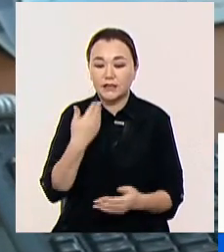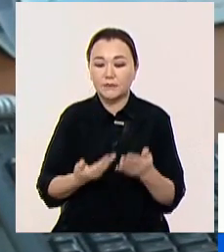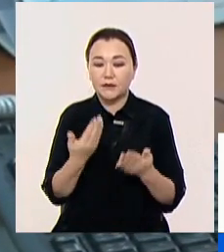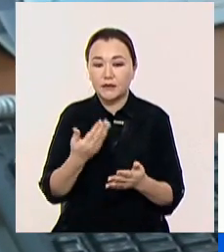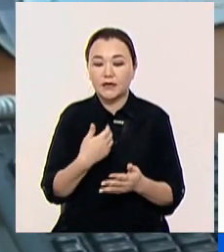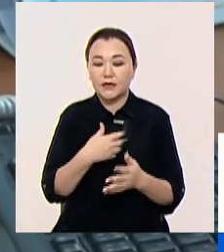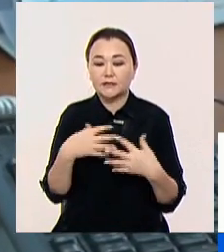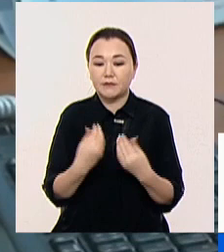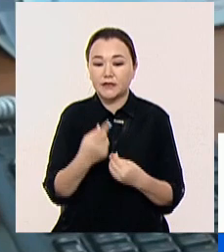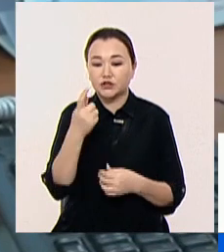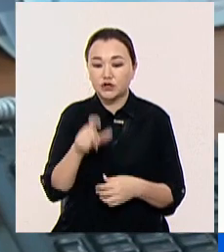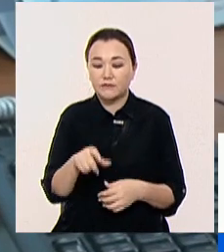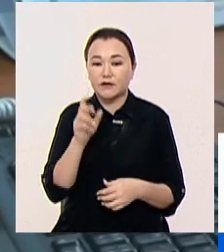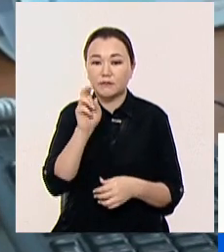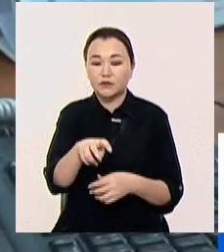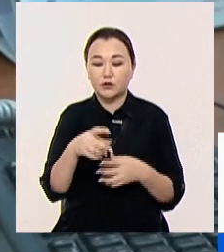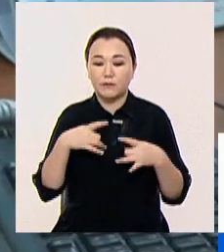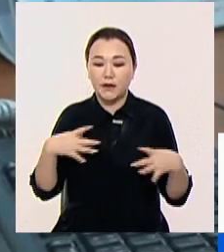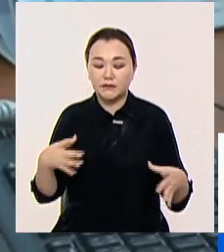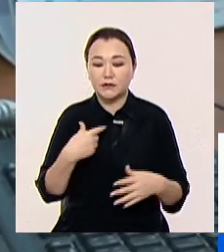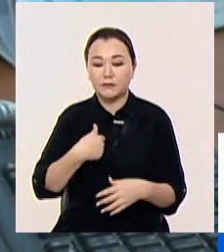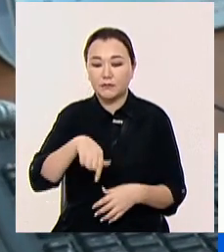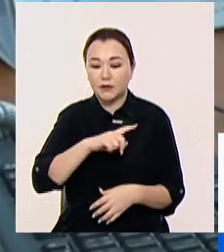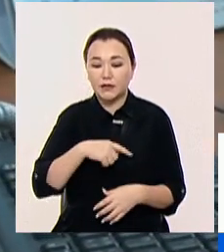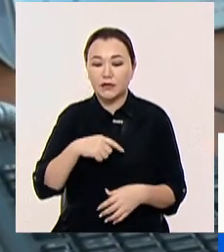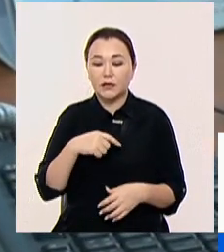семья один человек шел на праздник